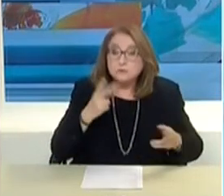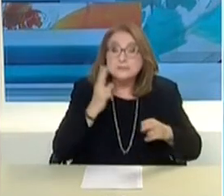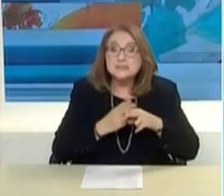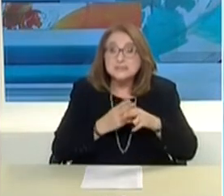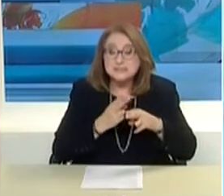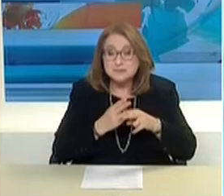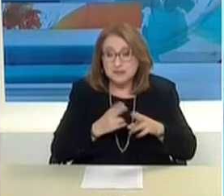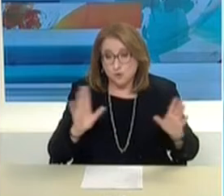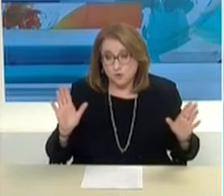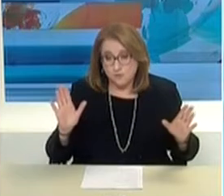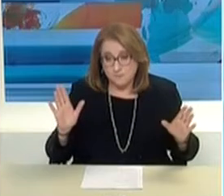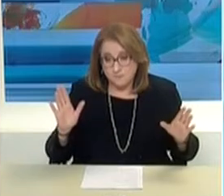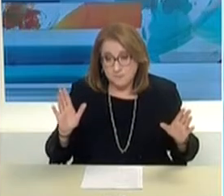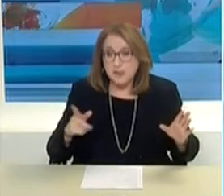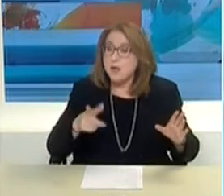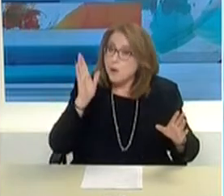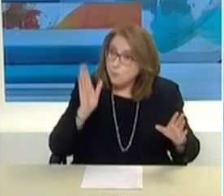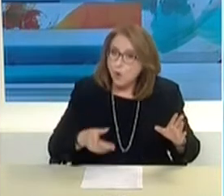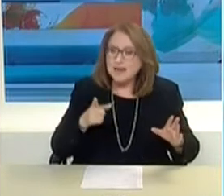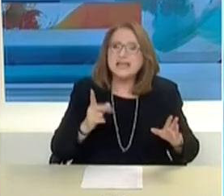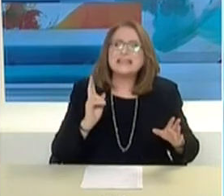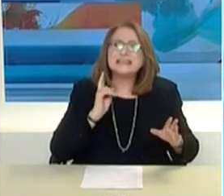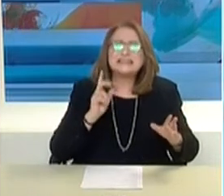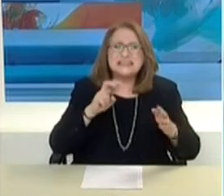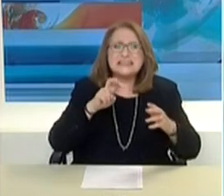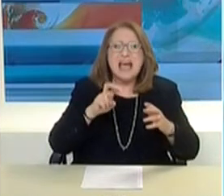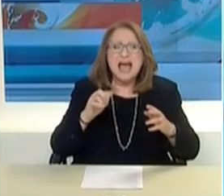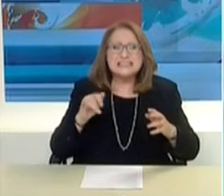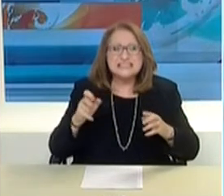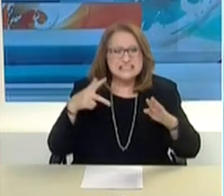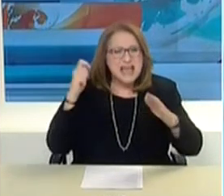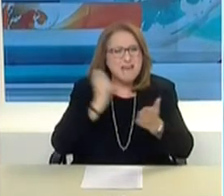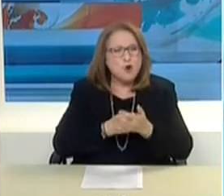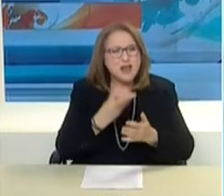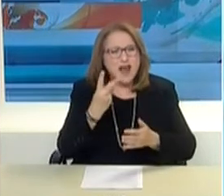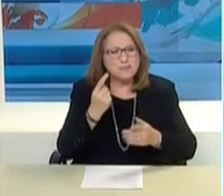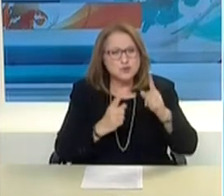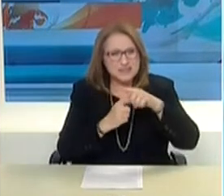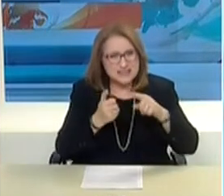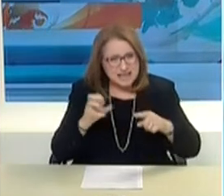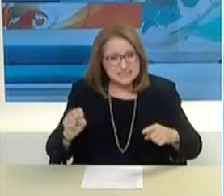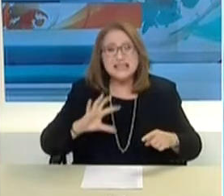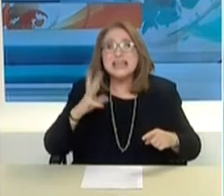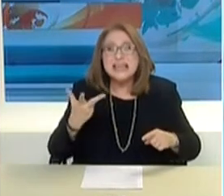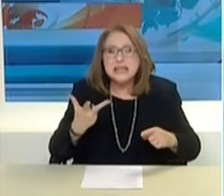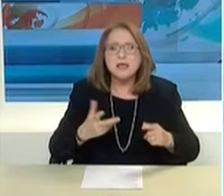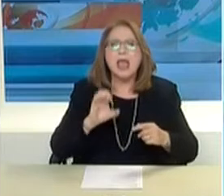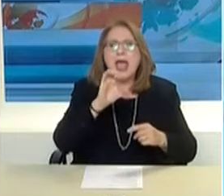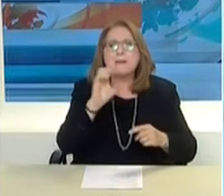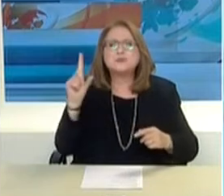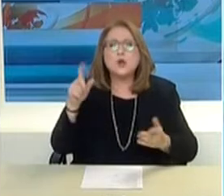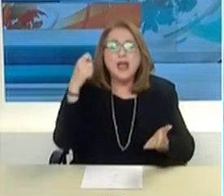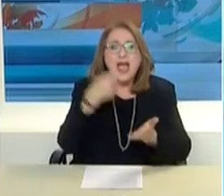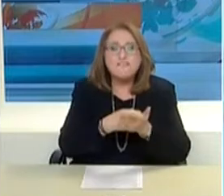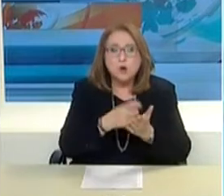που μπορεί κάποιος να κατεβάσει από το Τάξης ή αντιγράφου της δήλωσης Ε1, ώστε να αποδεικνύεται ο τόπος